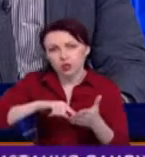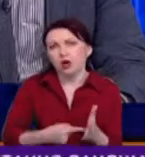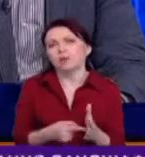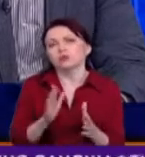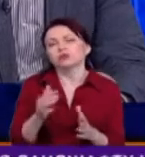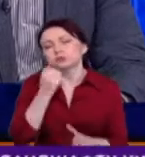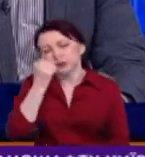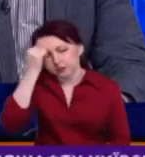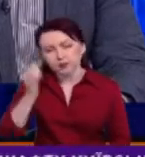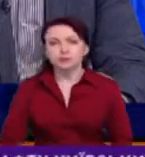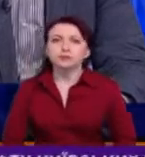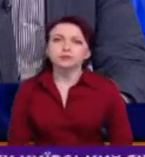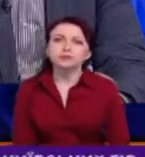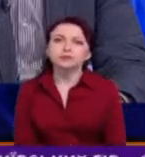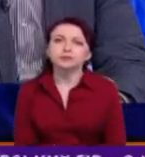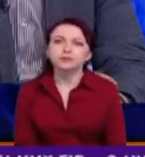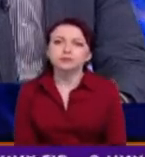Спасибі.